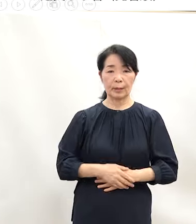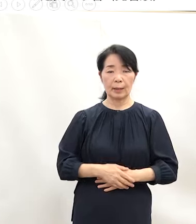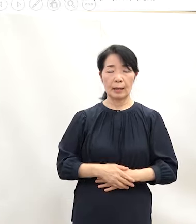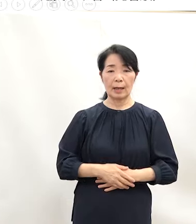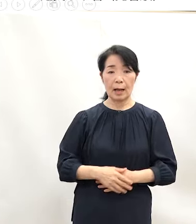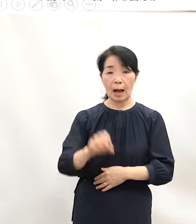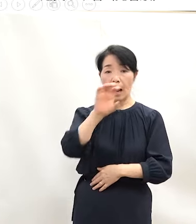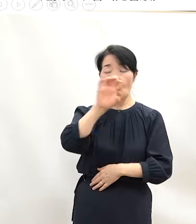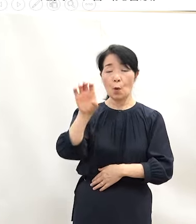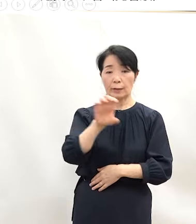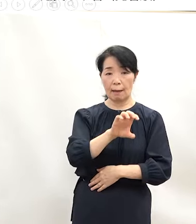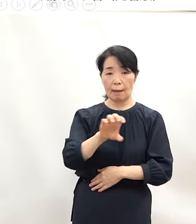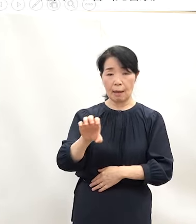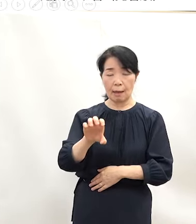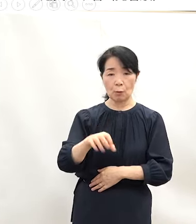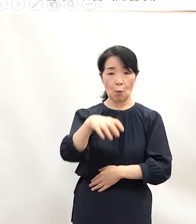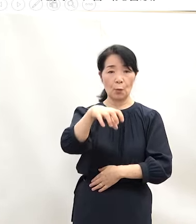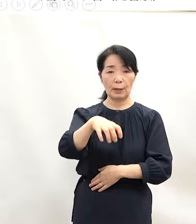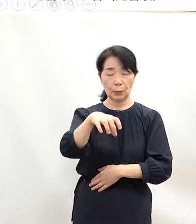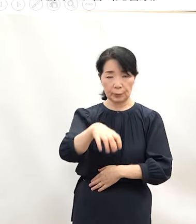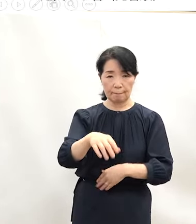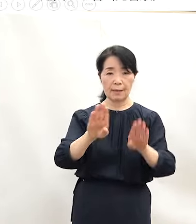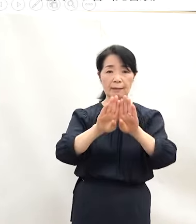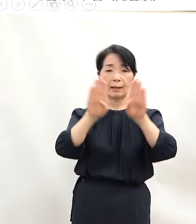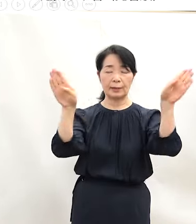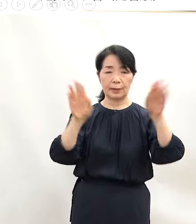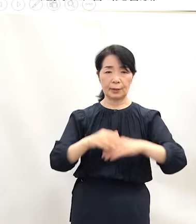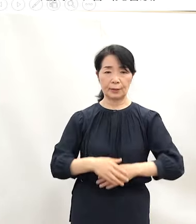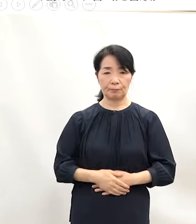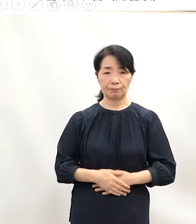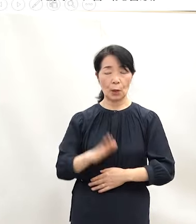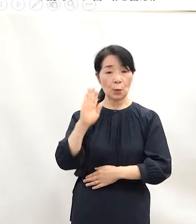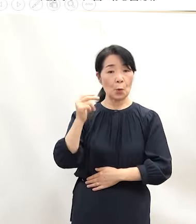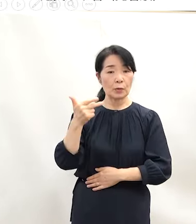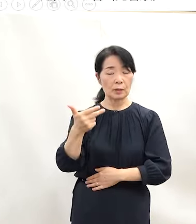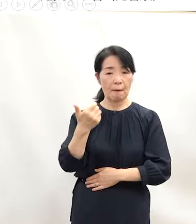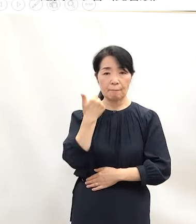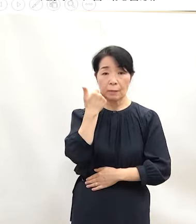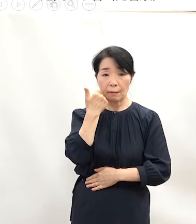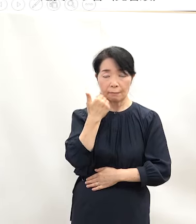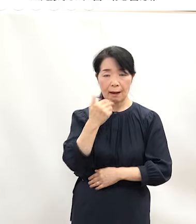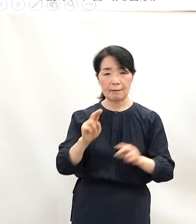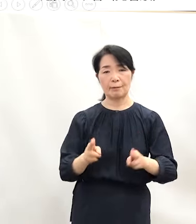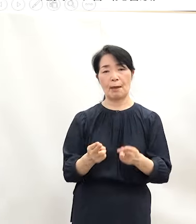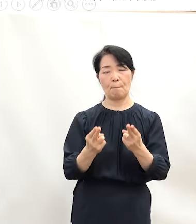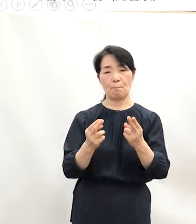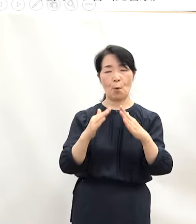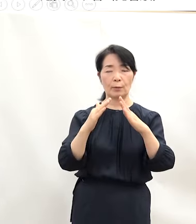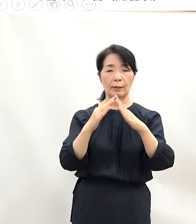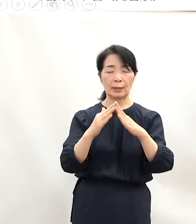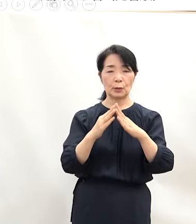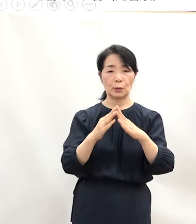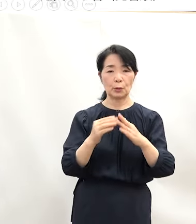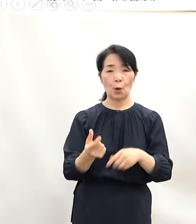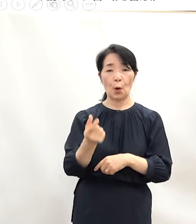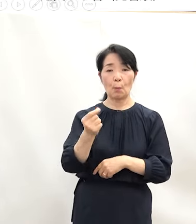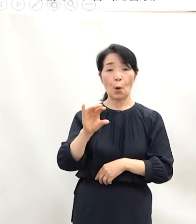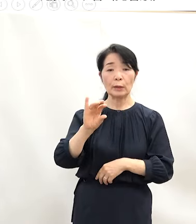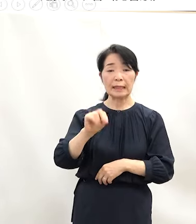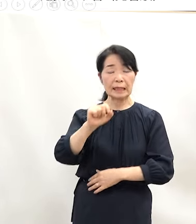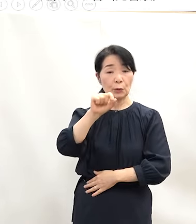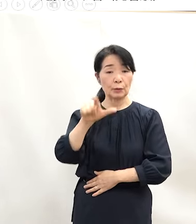ターの青瀬で、開催をいたします。講師は、専門家の望月翔太先生